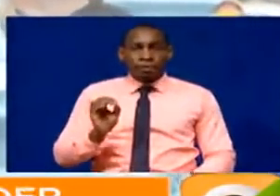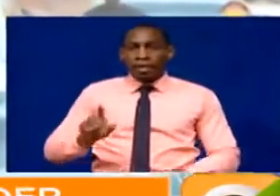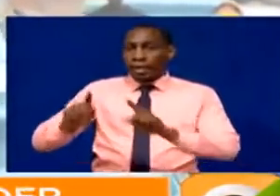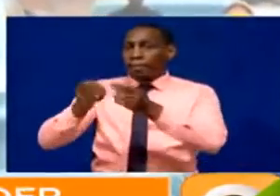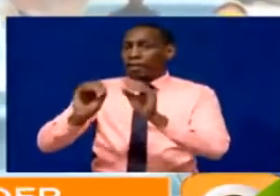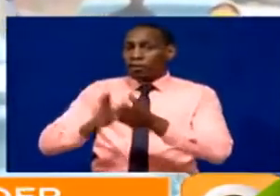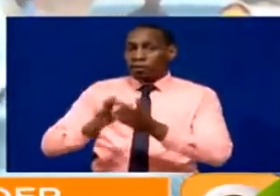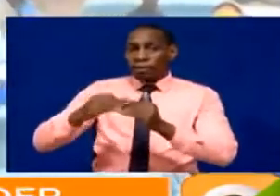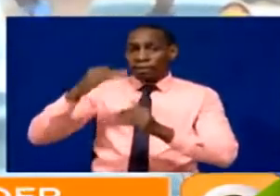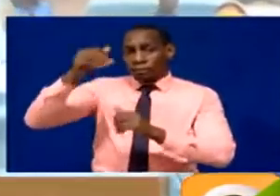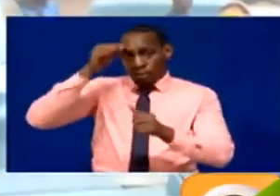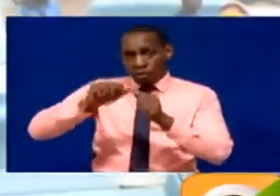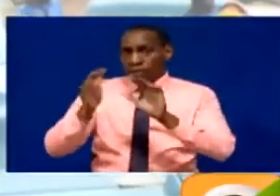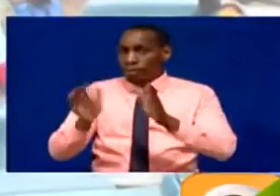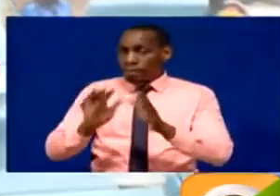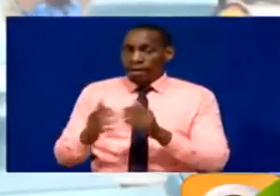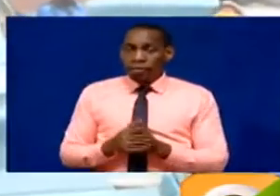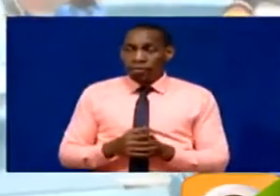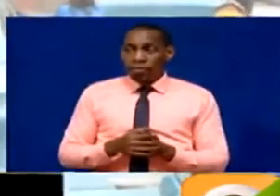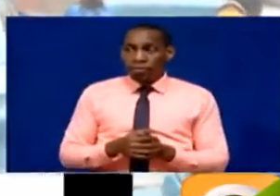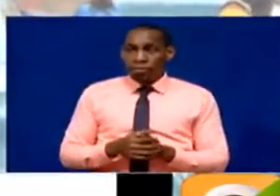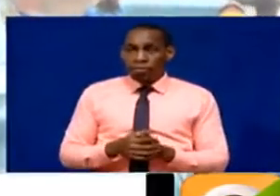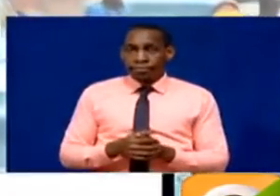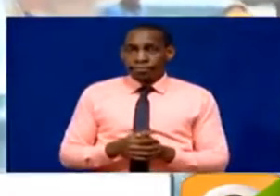Don't spoil your legacy.